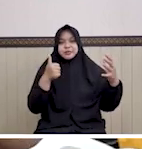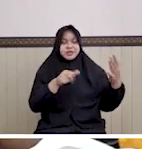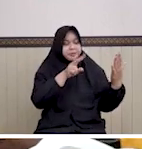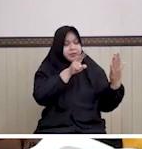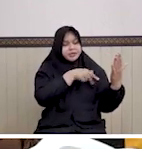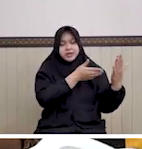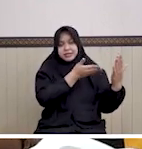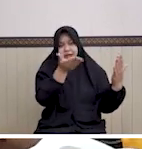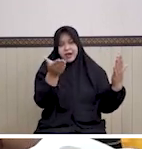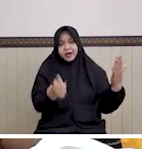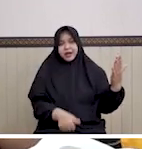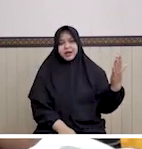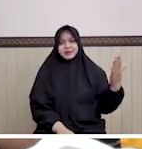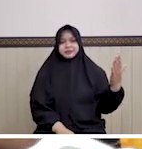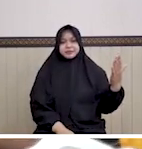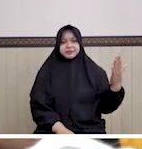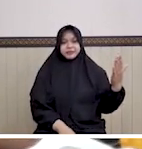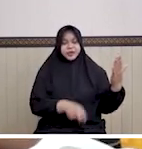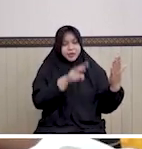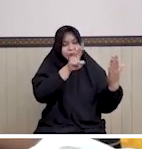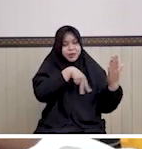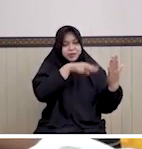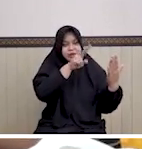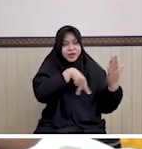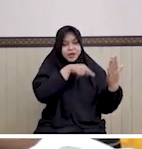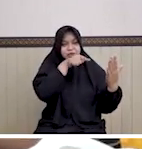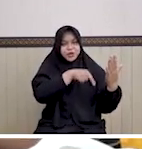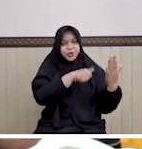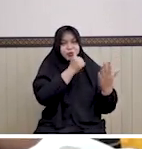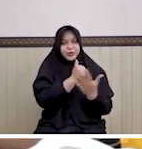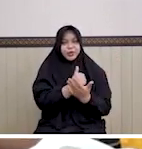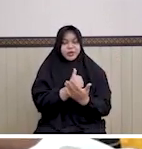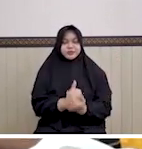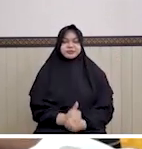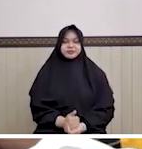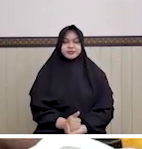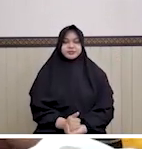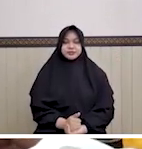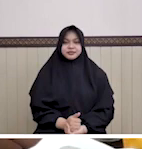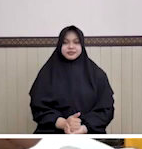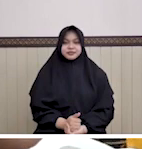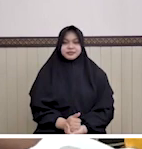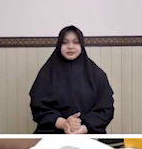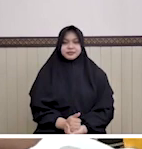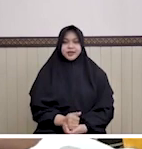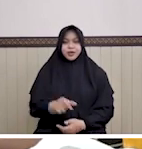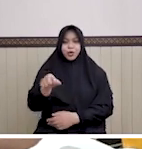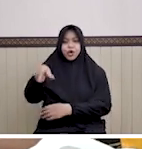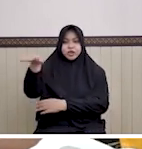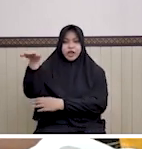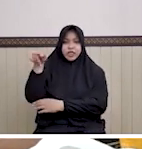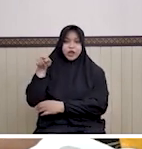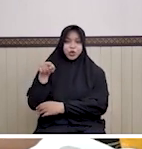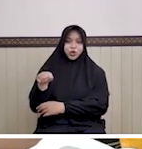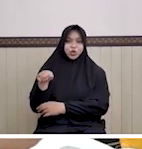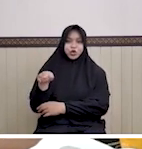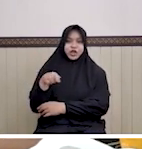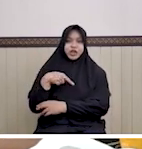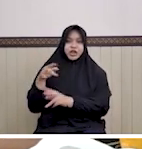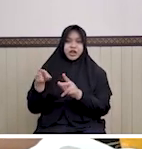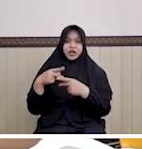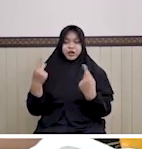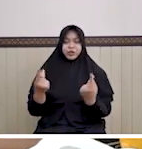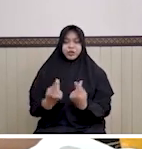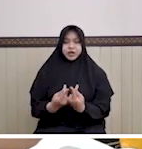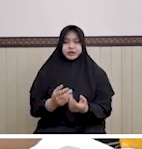bisa baca sobacha disitu kebetulan tersangkanya minta di Oppo dari keluarganya